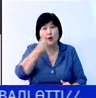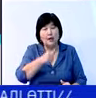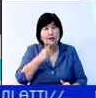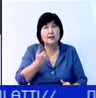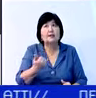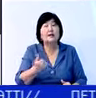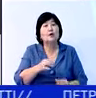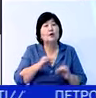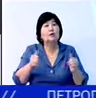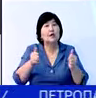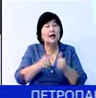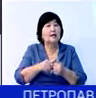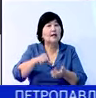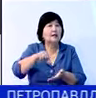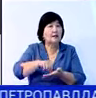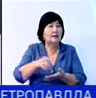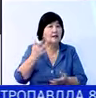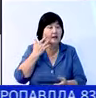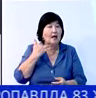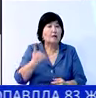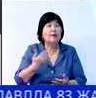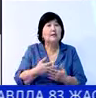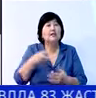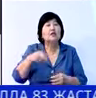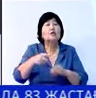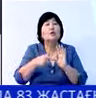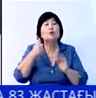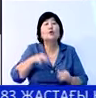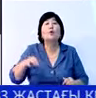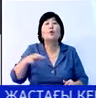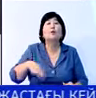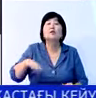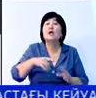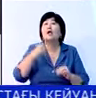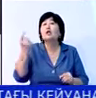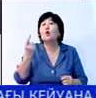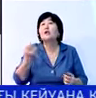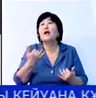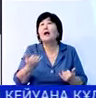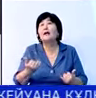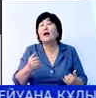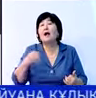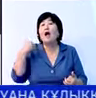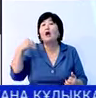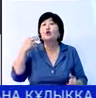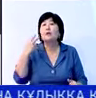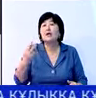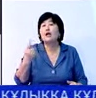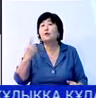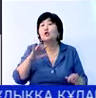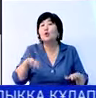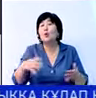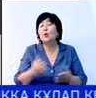үздіктің қатарынан түскен емес. Мәселен, 2017 жылы облыс көлемінде шаруашылықтар арасында Ақтөбе ИК 1-ші